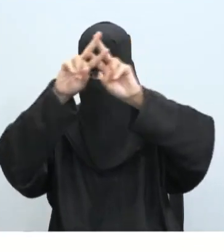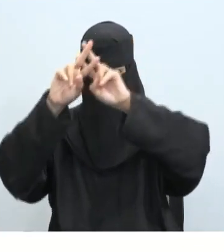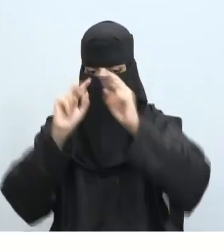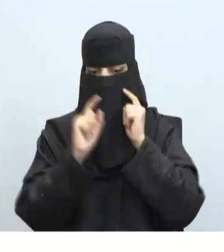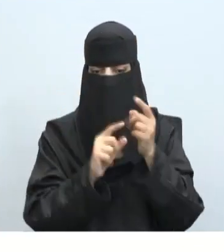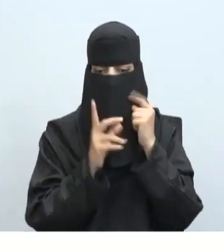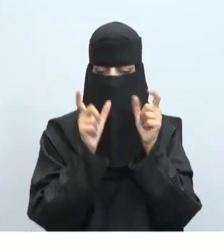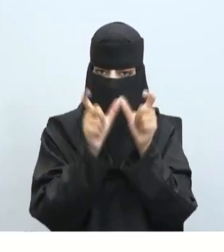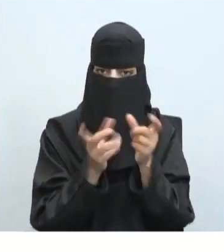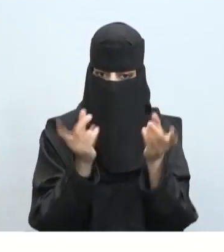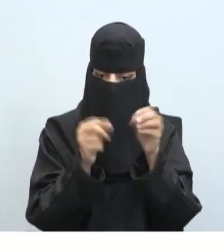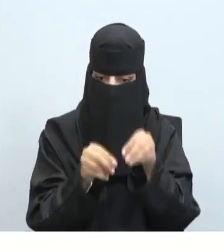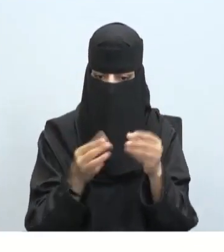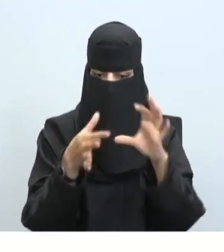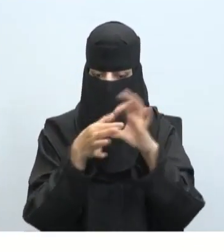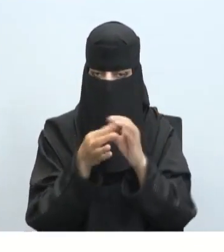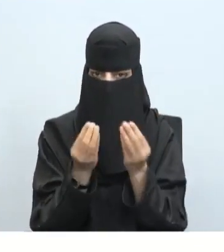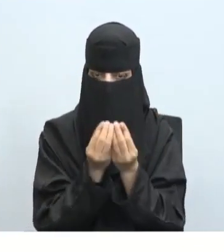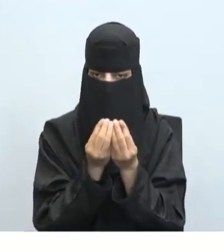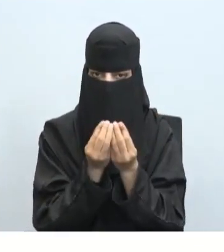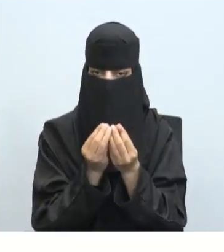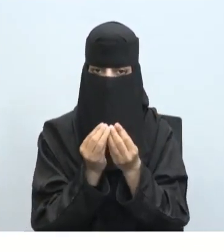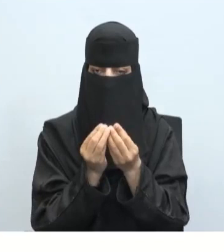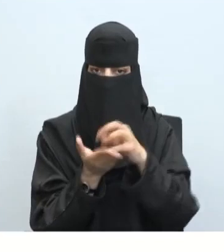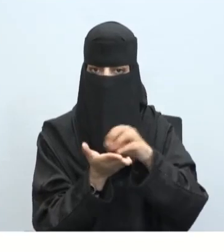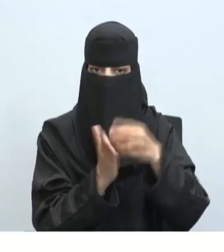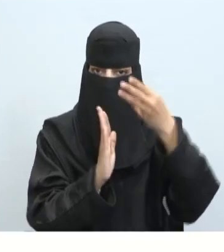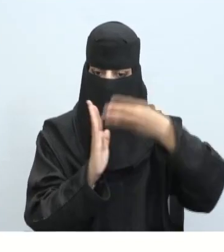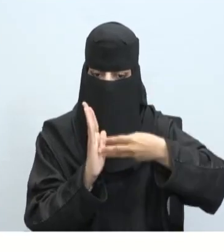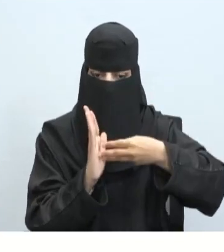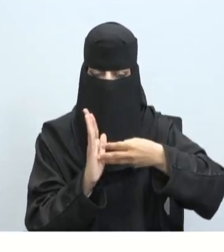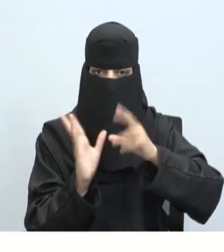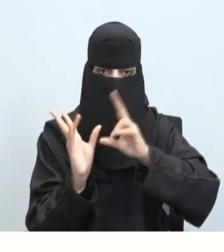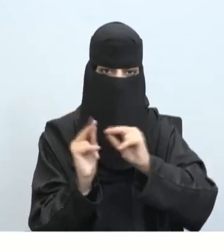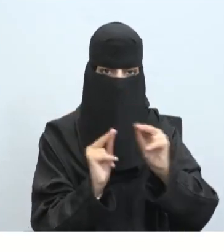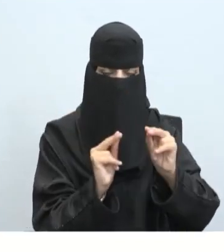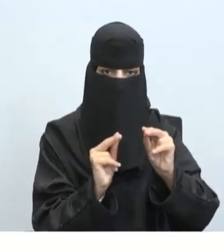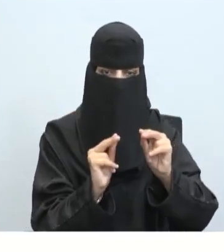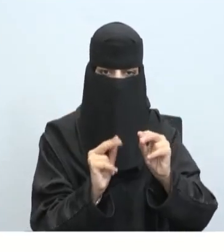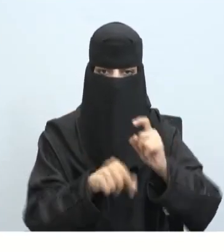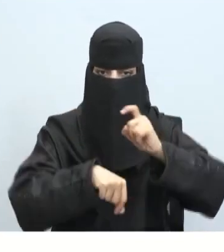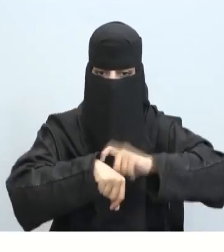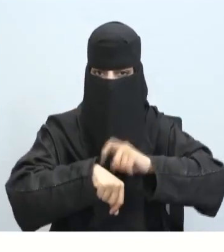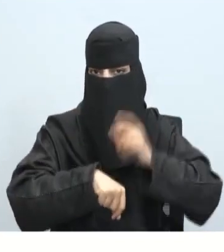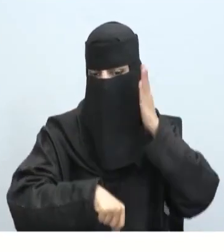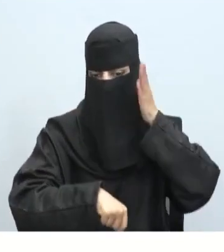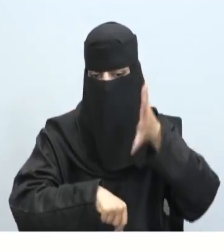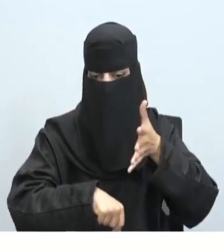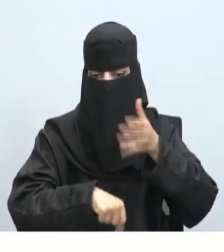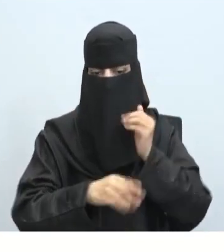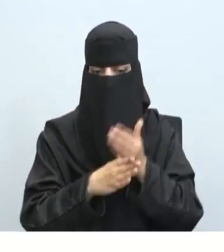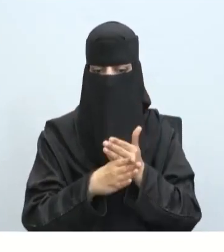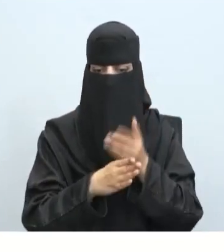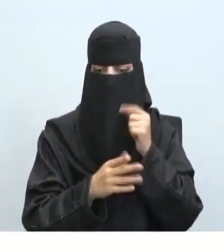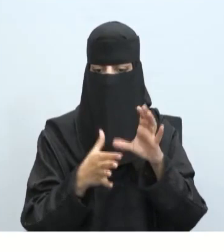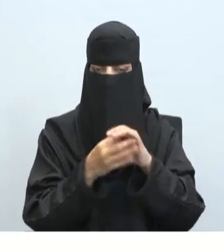كما اعتنوا به لارتباطه بالامور الشرعيه مثل اوقات الصلاه